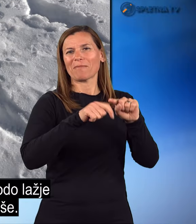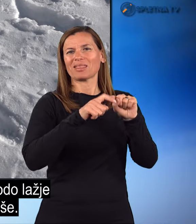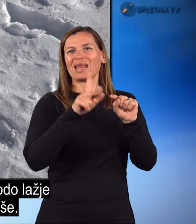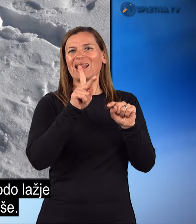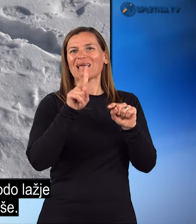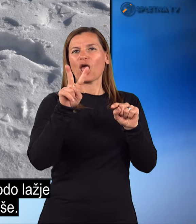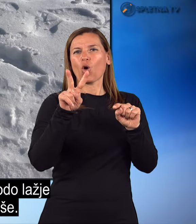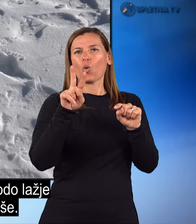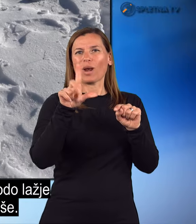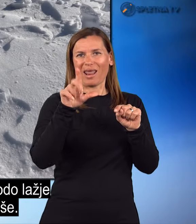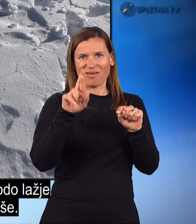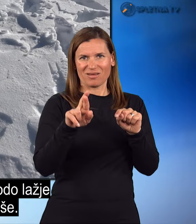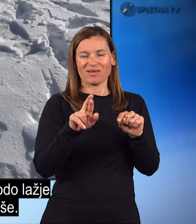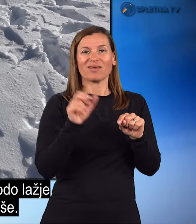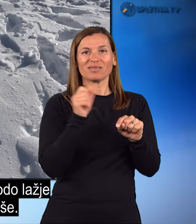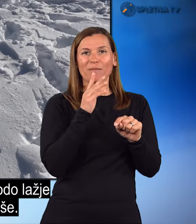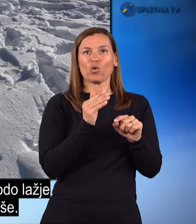bojo